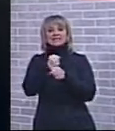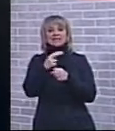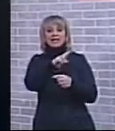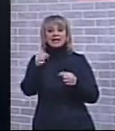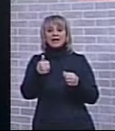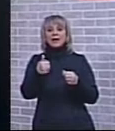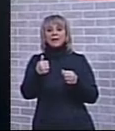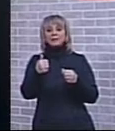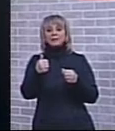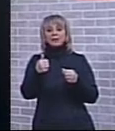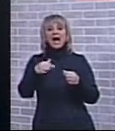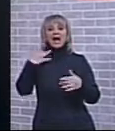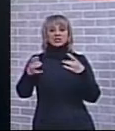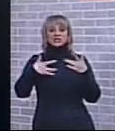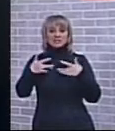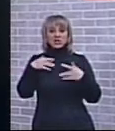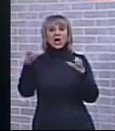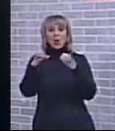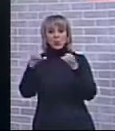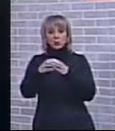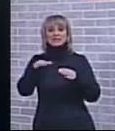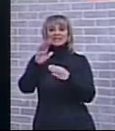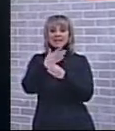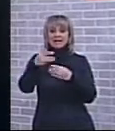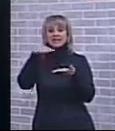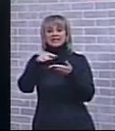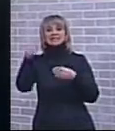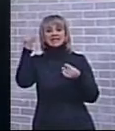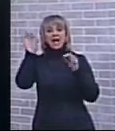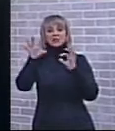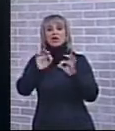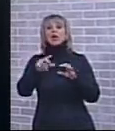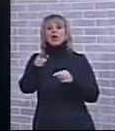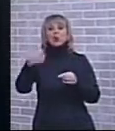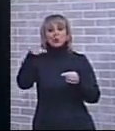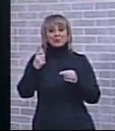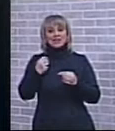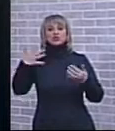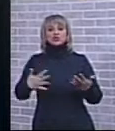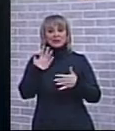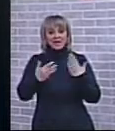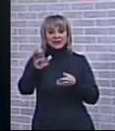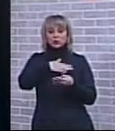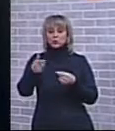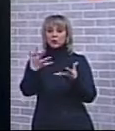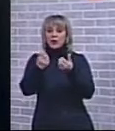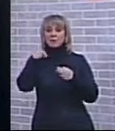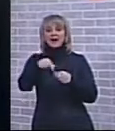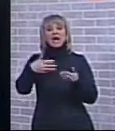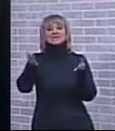такие артистические коммуны, делились знаниями, умениями, черпали вдохновение друг у друга, при этом